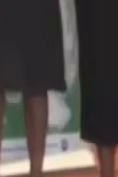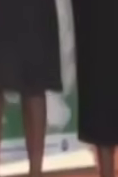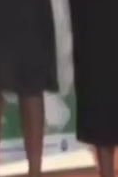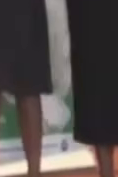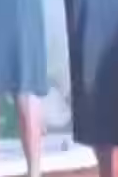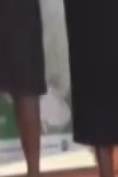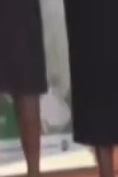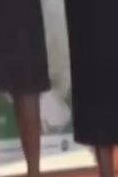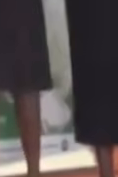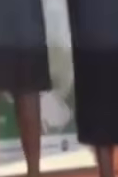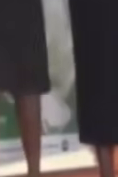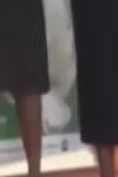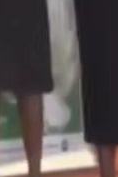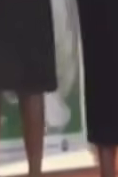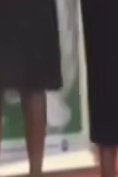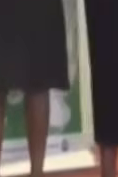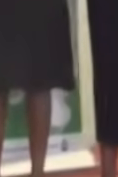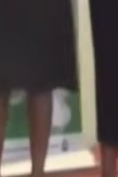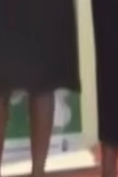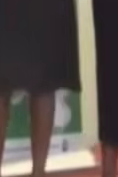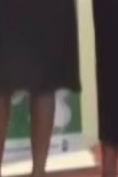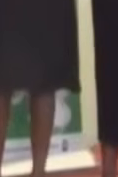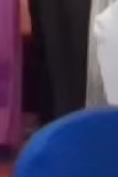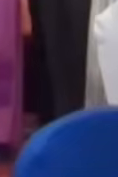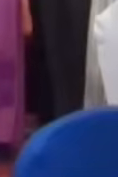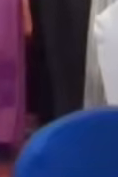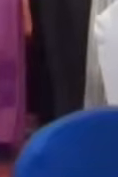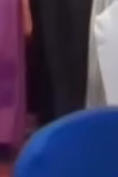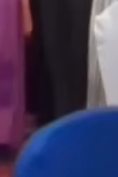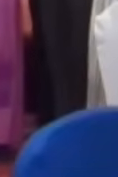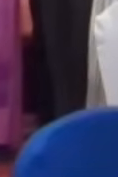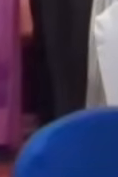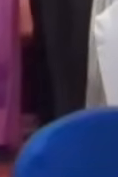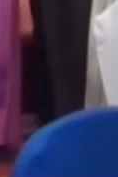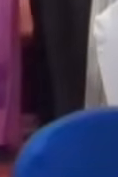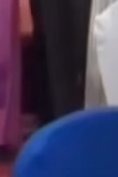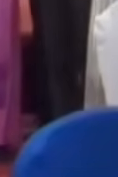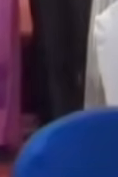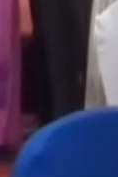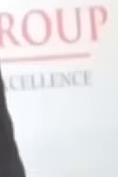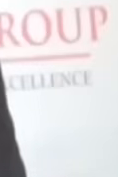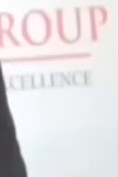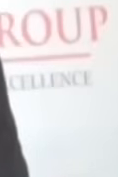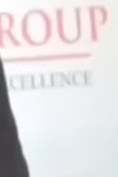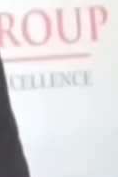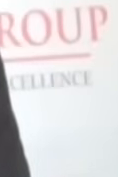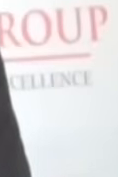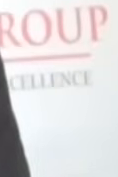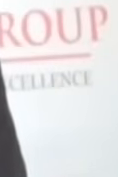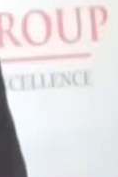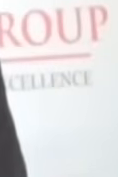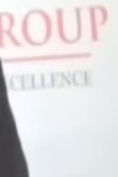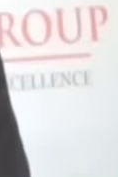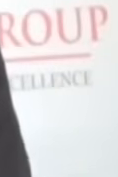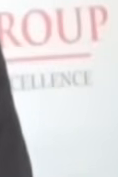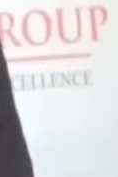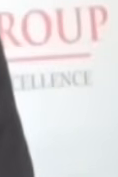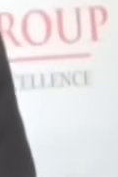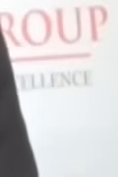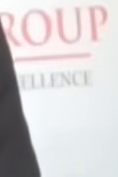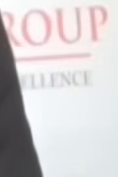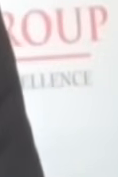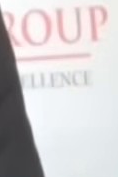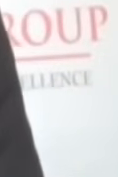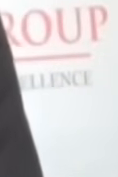Vision Group ne bannamikago batongozza okuyimba ennyimba z'abajulizi kwaye empanguzi zaakubuukawo ne kavu kwaye esooka mu bakatuliki